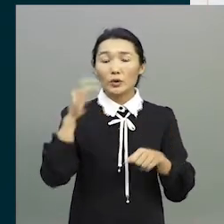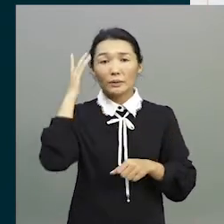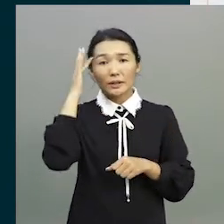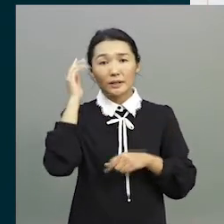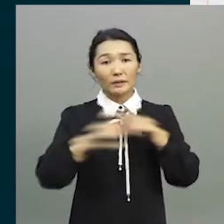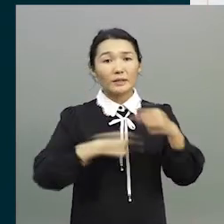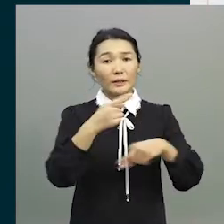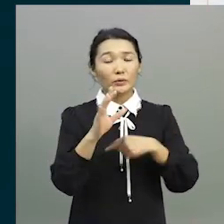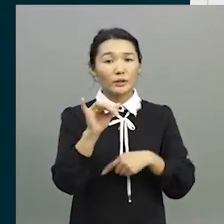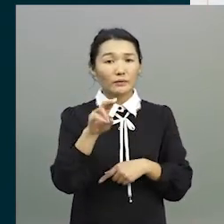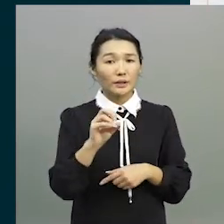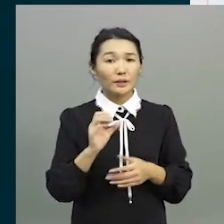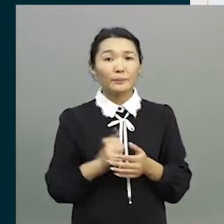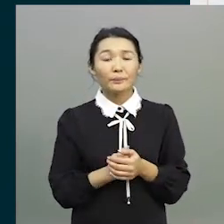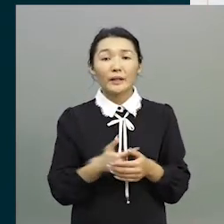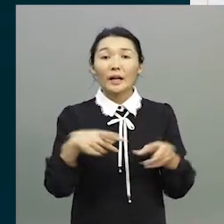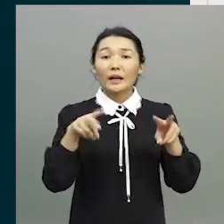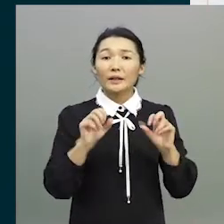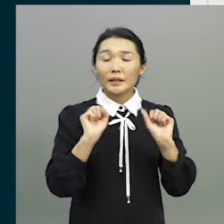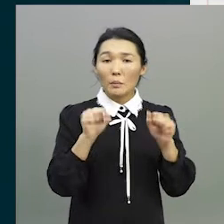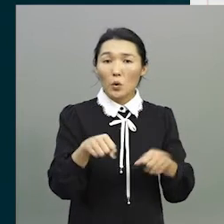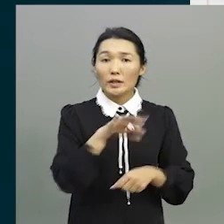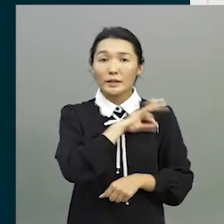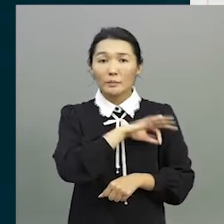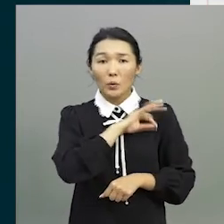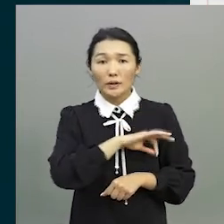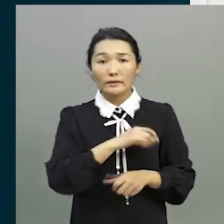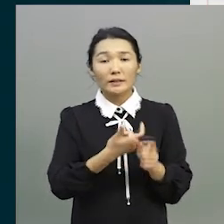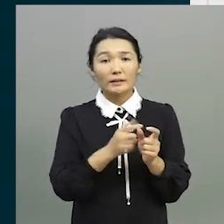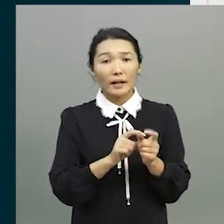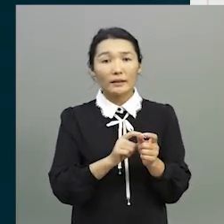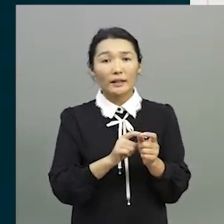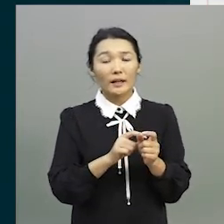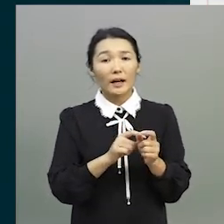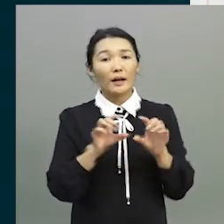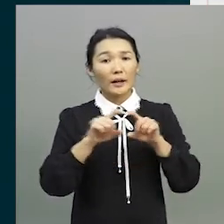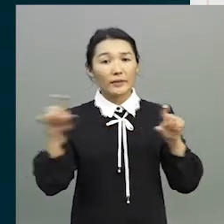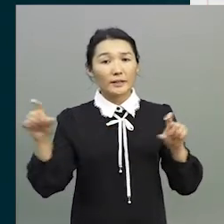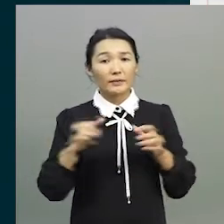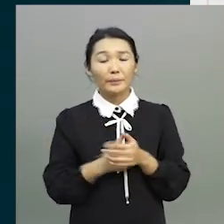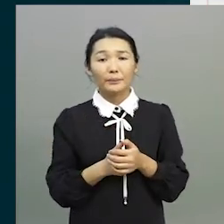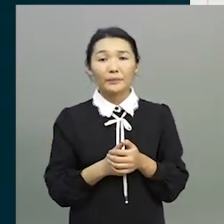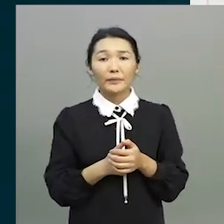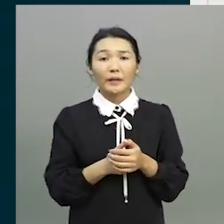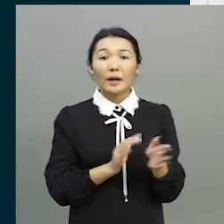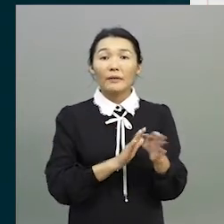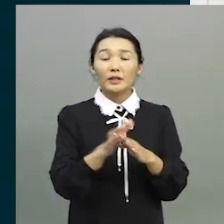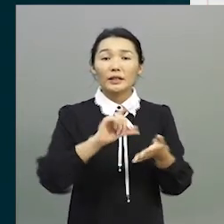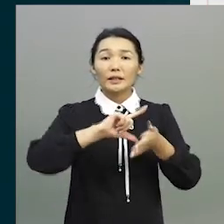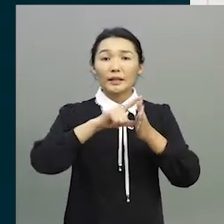в следующем виде где же можно использовать данное равенство в решение геометрических